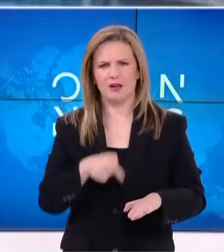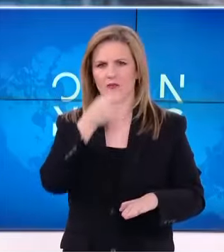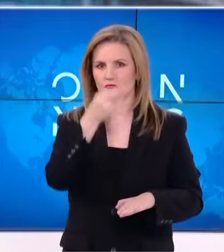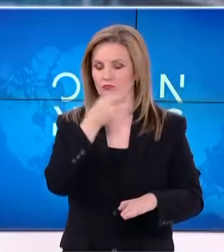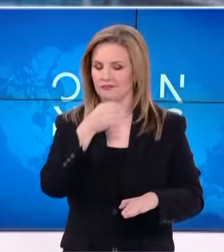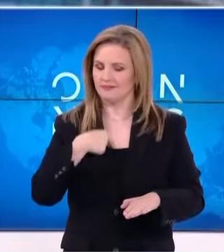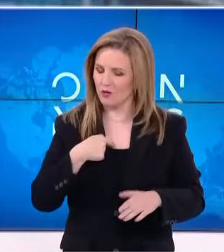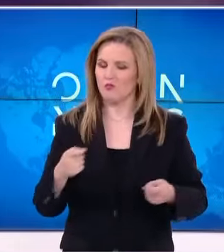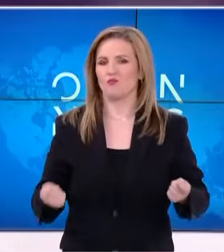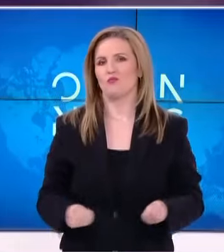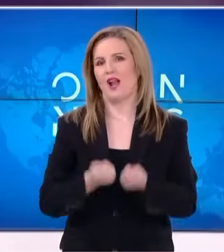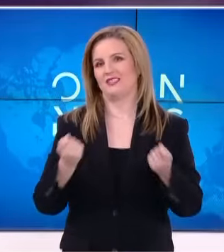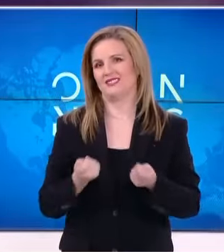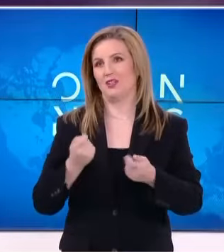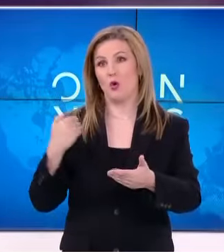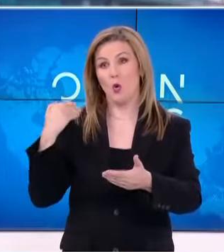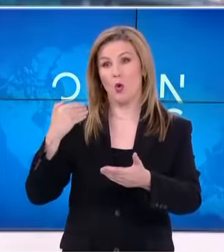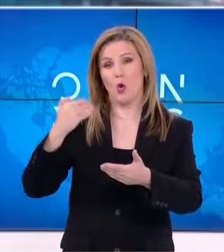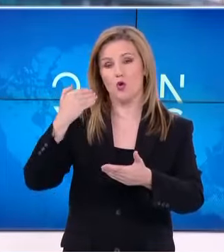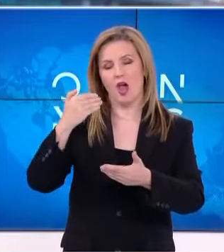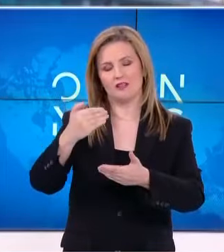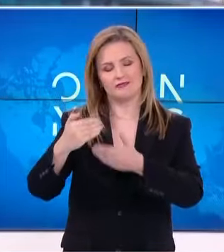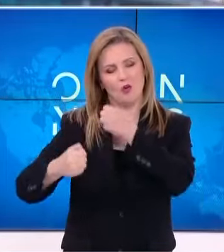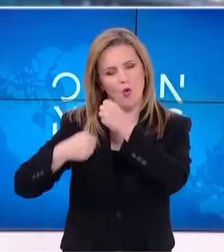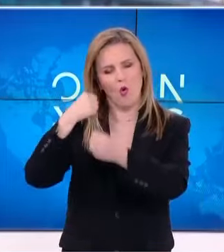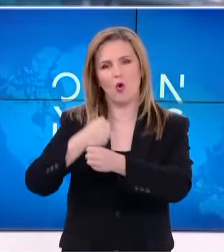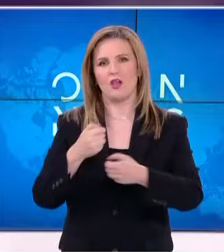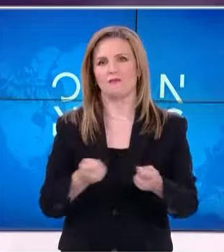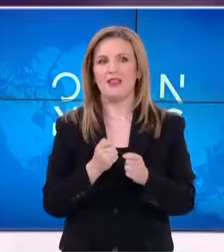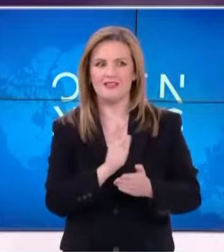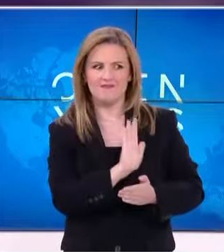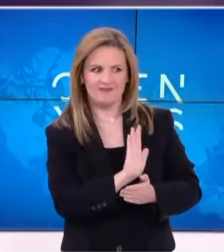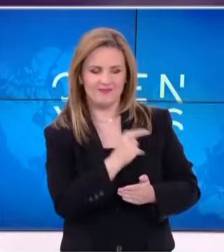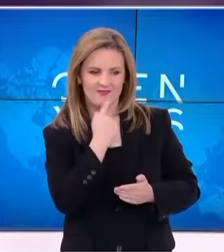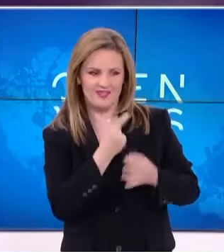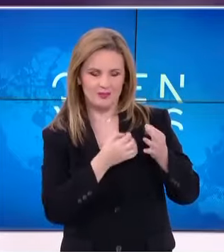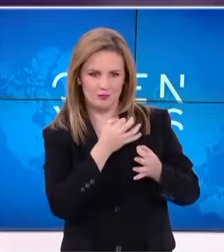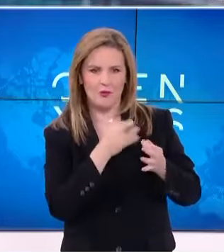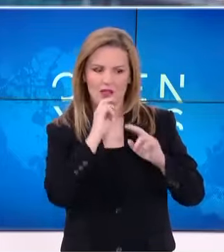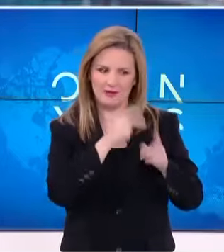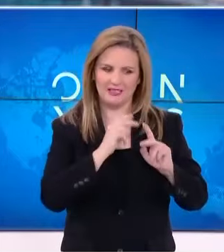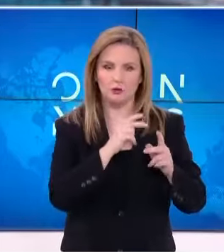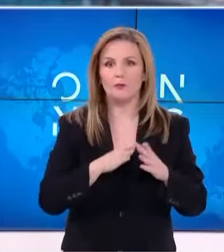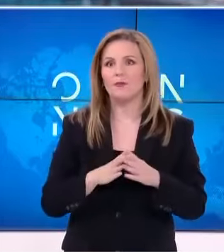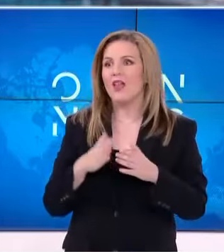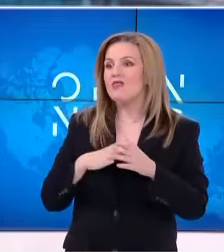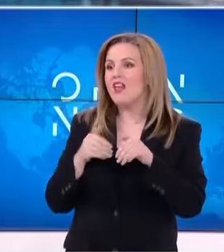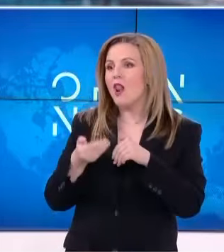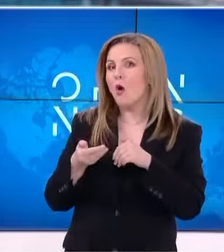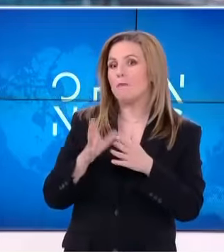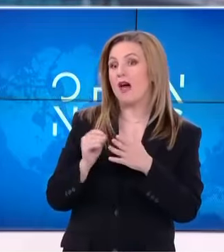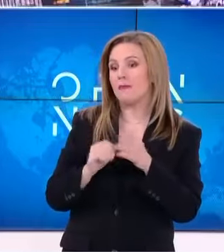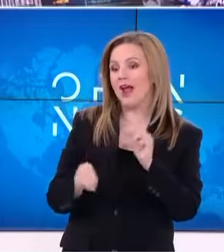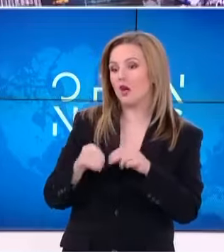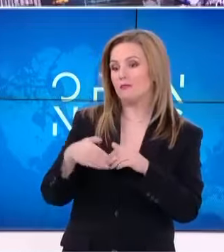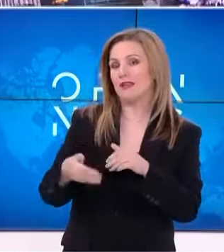τα υπερασπίζομαι όλα αυτά τα χρόνια ελευθερίας πρ γιατ θέλω να σας πω θέλω να σας πάω λίγο στην επόμενη μέρα στο